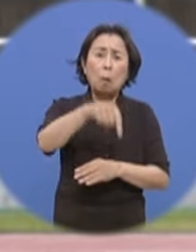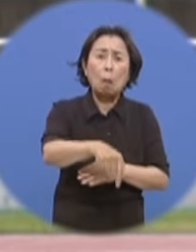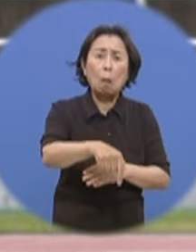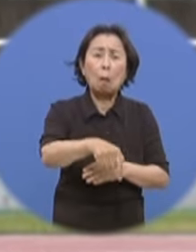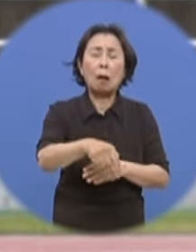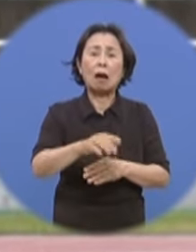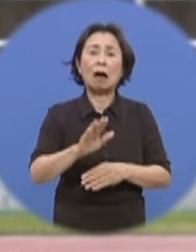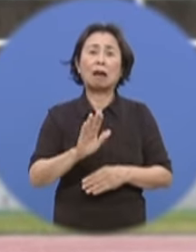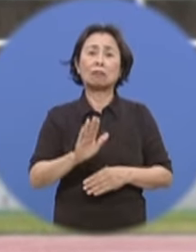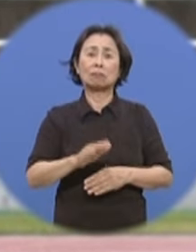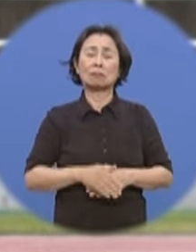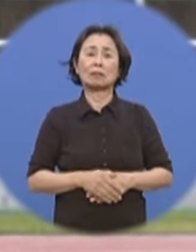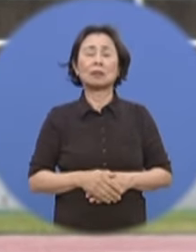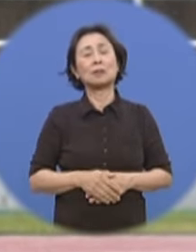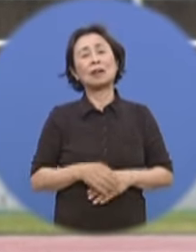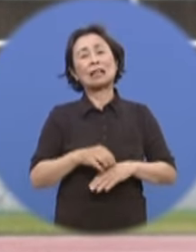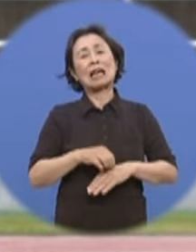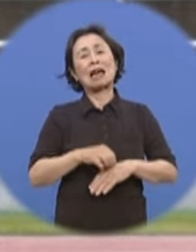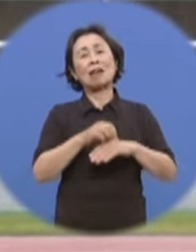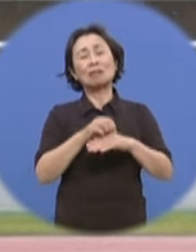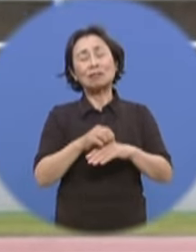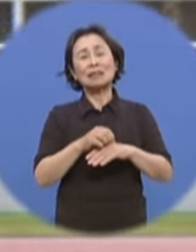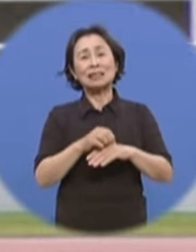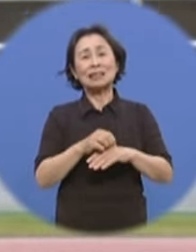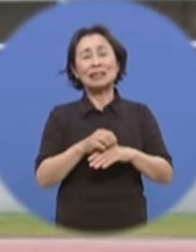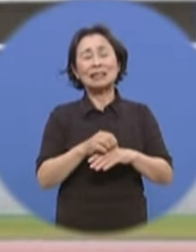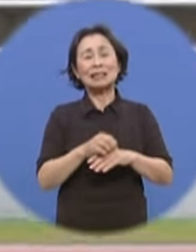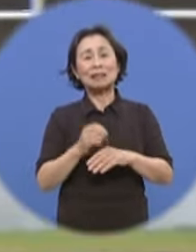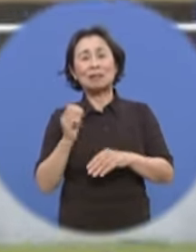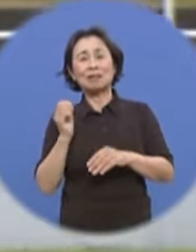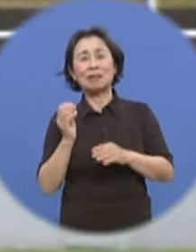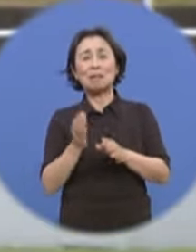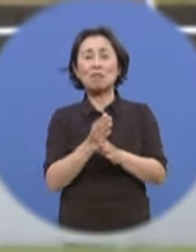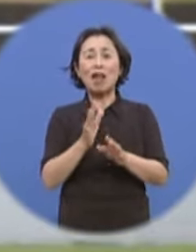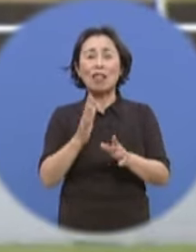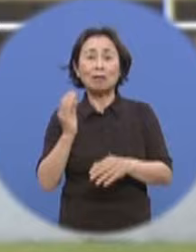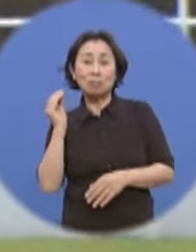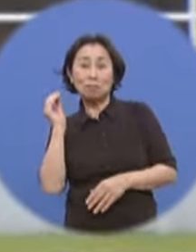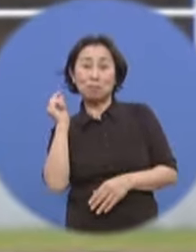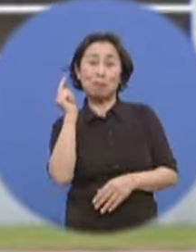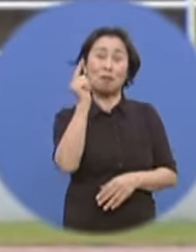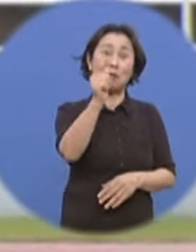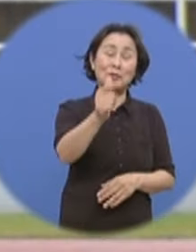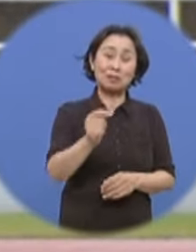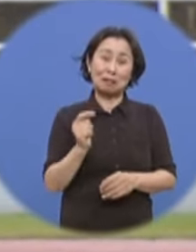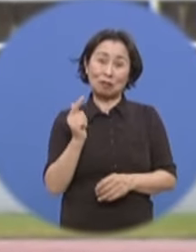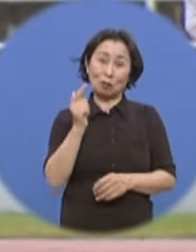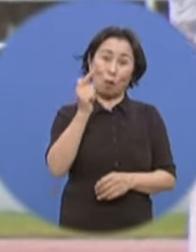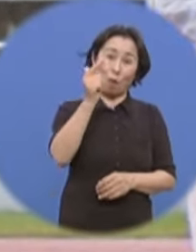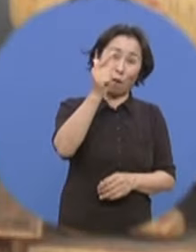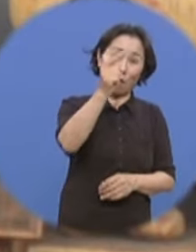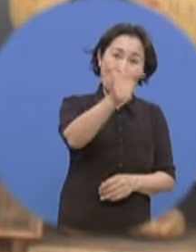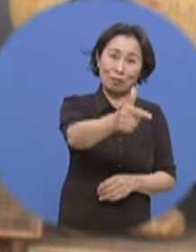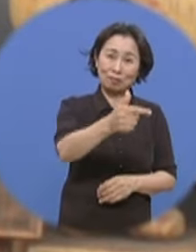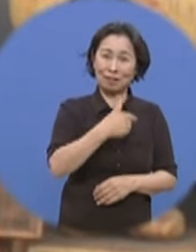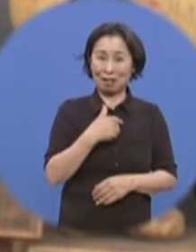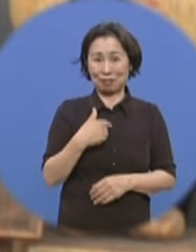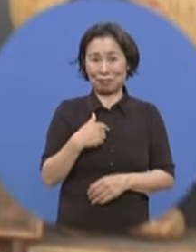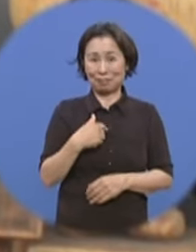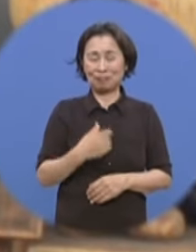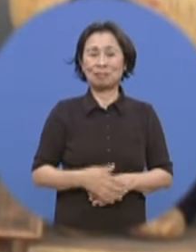し案外あんまり力入れてないけどぶれなかったら距離が出てるっていうところがあるの